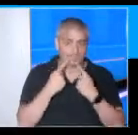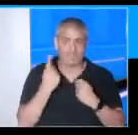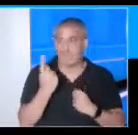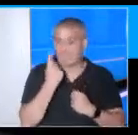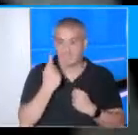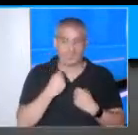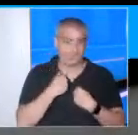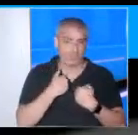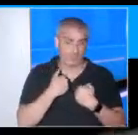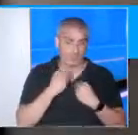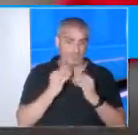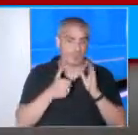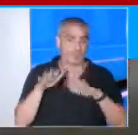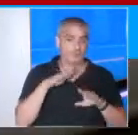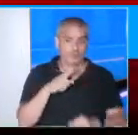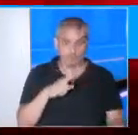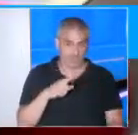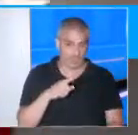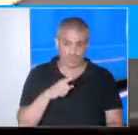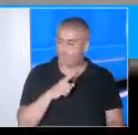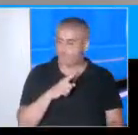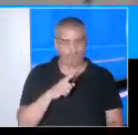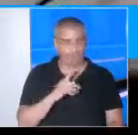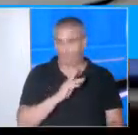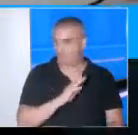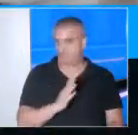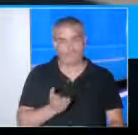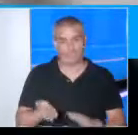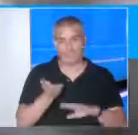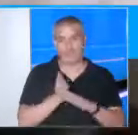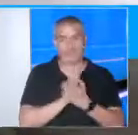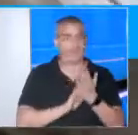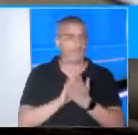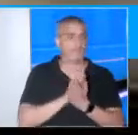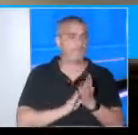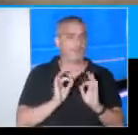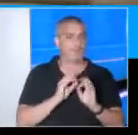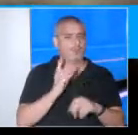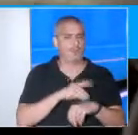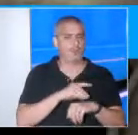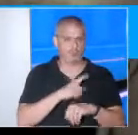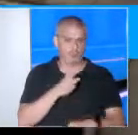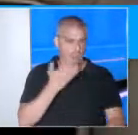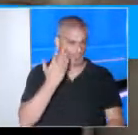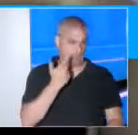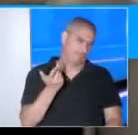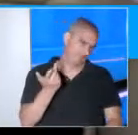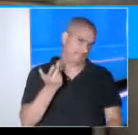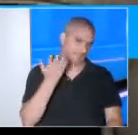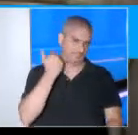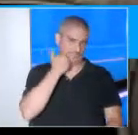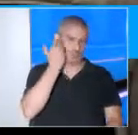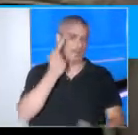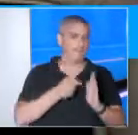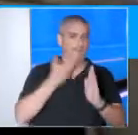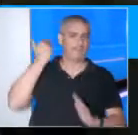היחידה שלי עם ראש הממשלה, לא עלה בכלל. אוקיי. דוקטור אומן, כפי שעבר מה שנקרא בוגר